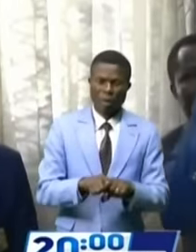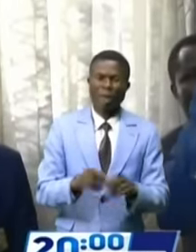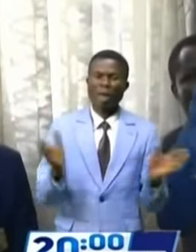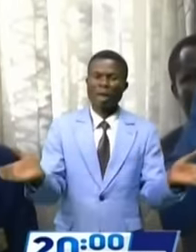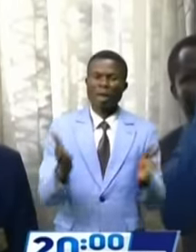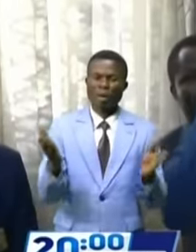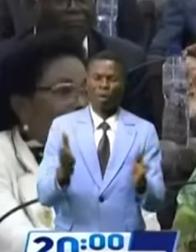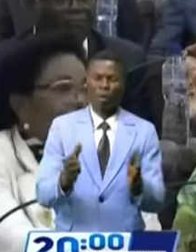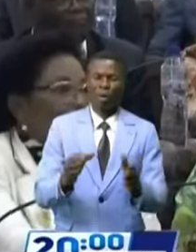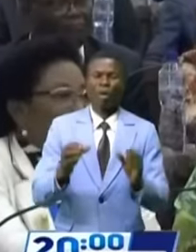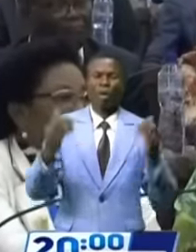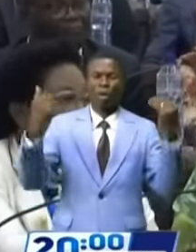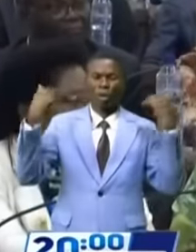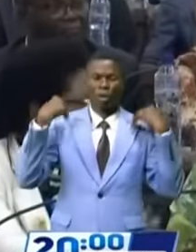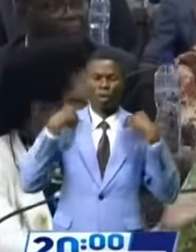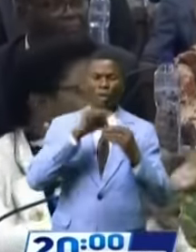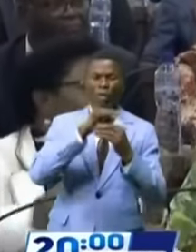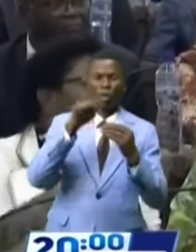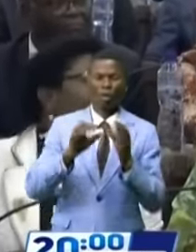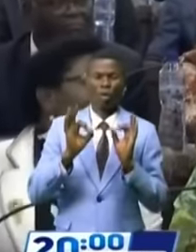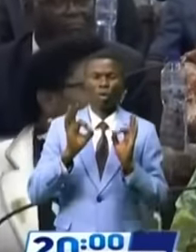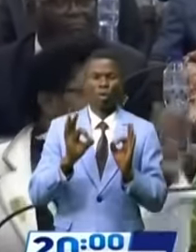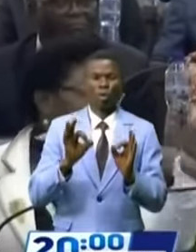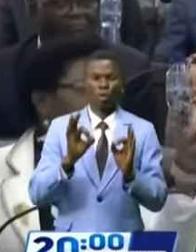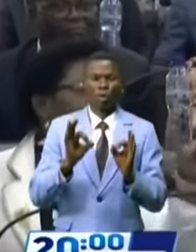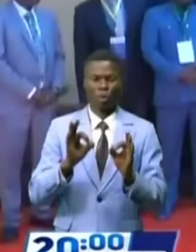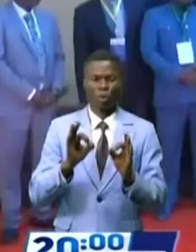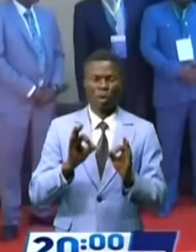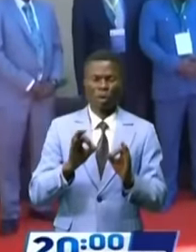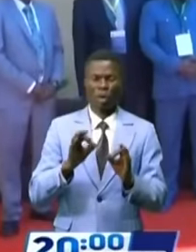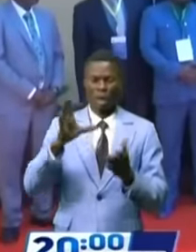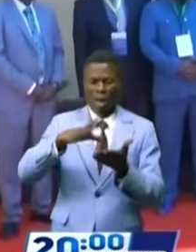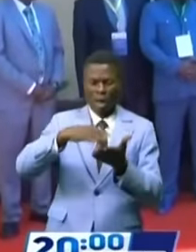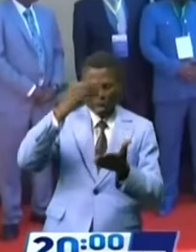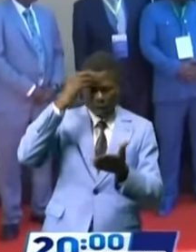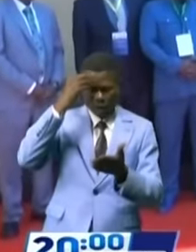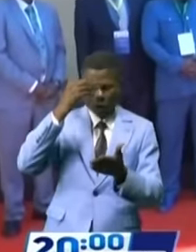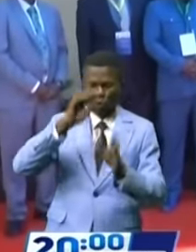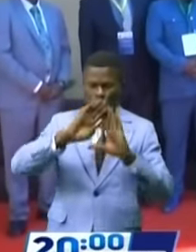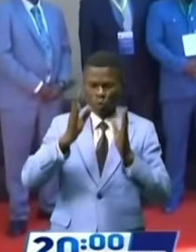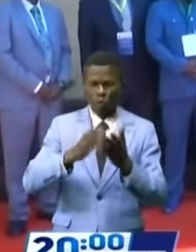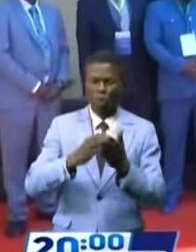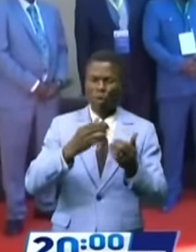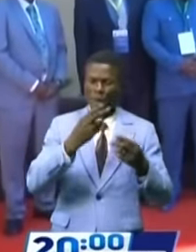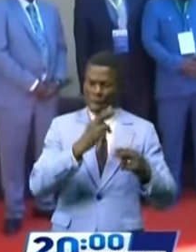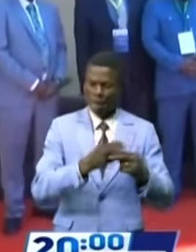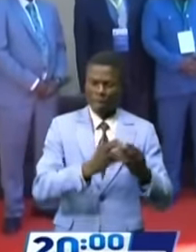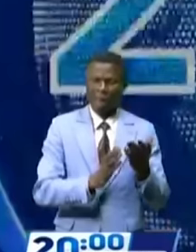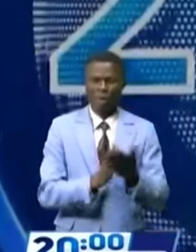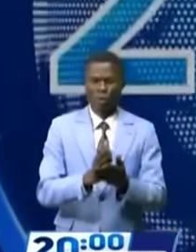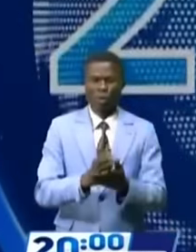exhorté les nouveaux commissaires aux comptes à pérenniser les acquis de la bonne gouvernance.